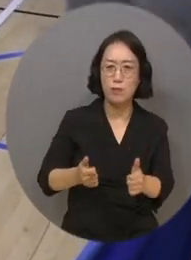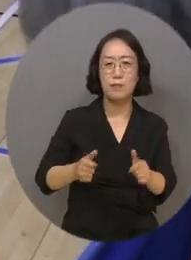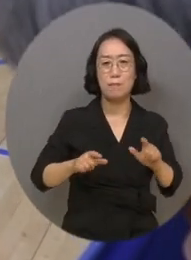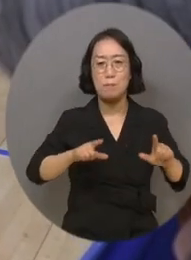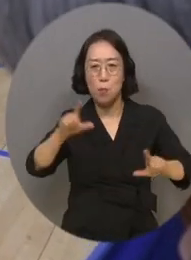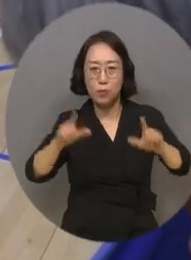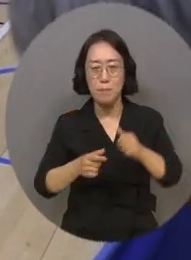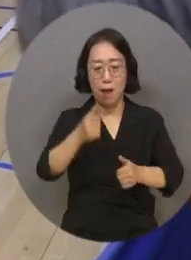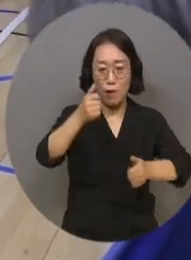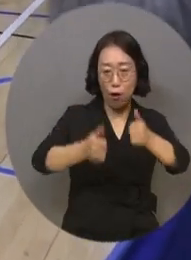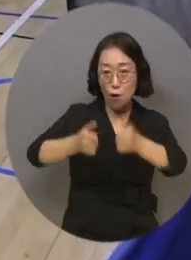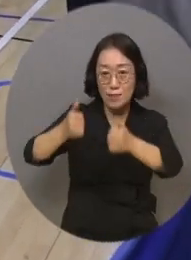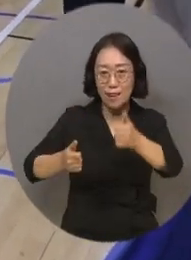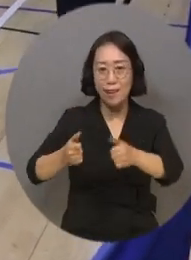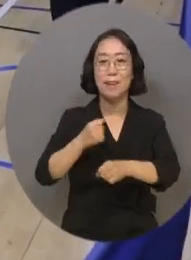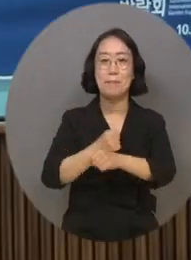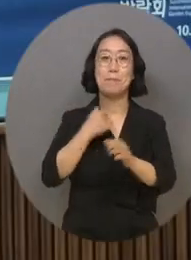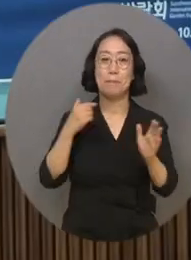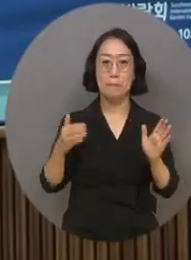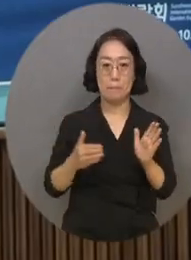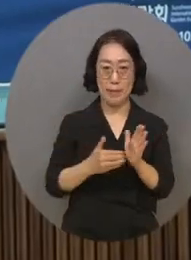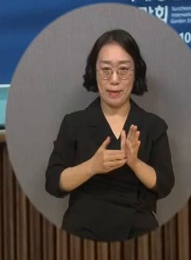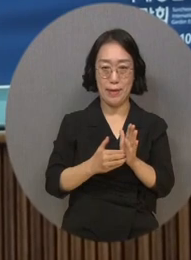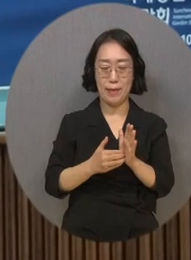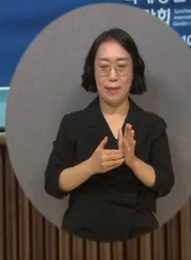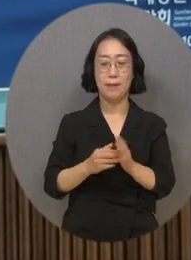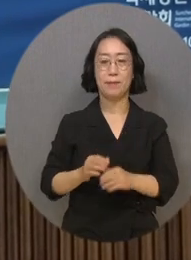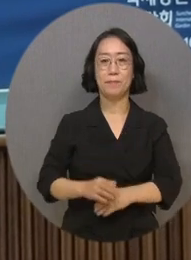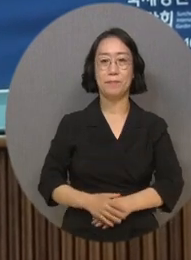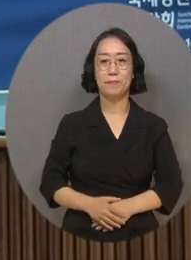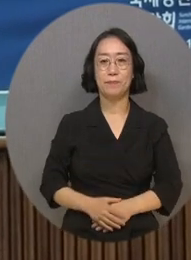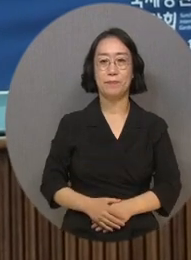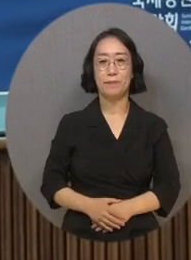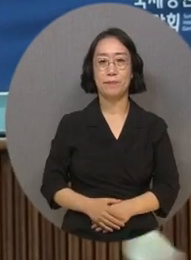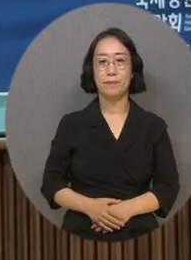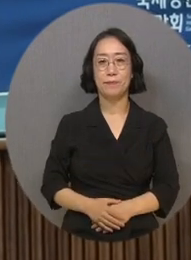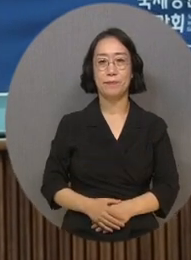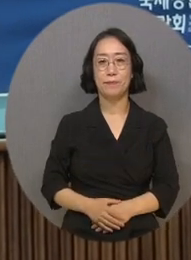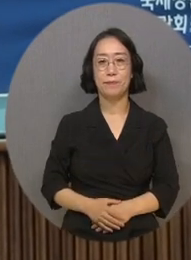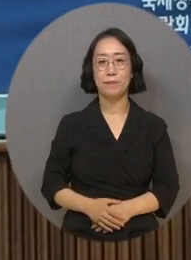선의의 경쟁을 펼쳤습니다. 복지TV 뉴스 정유정입니다.